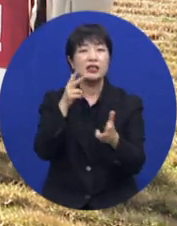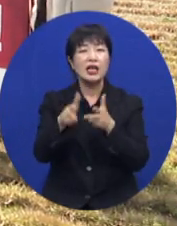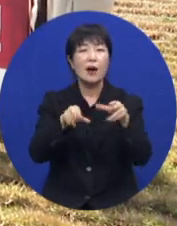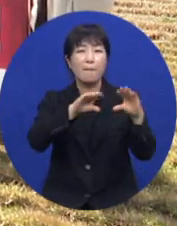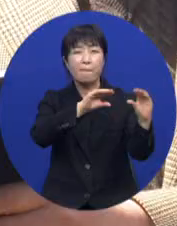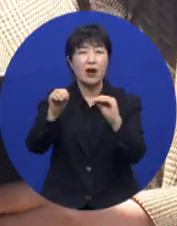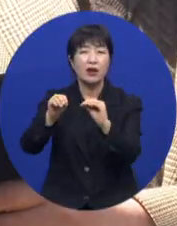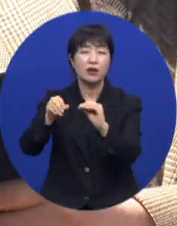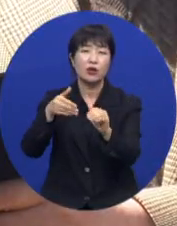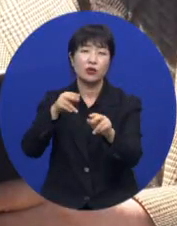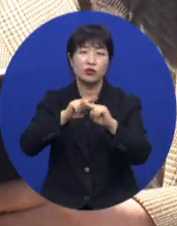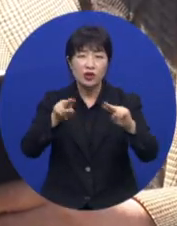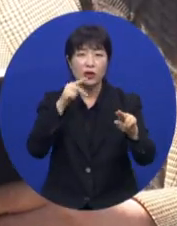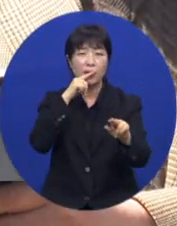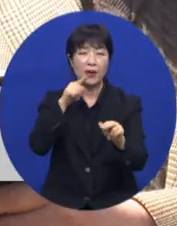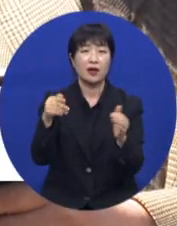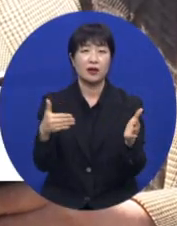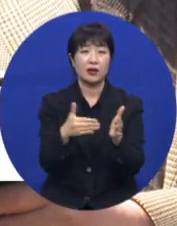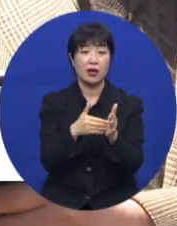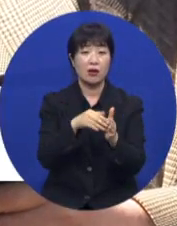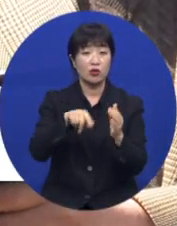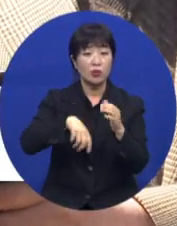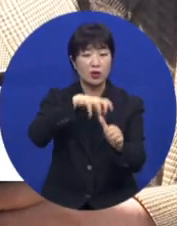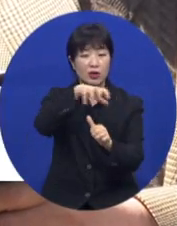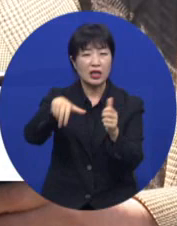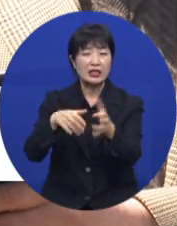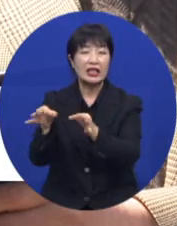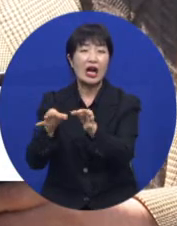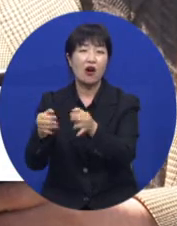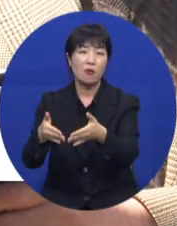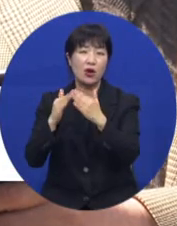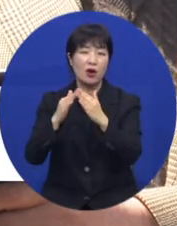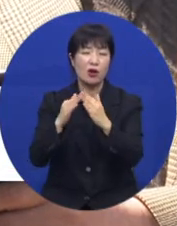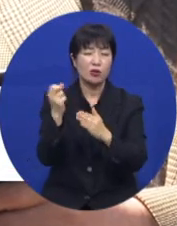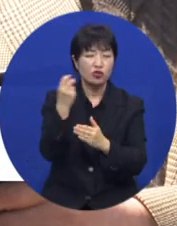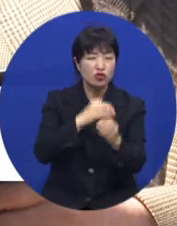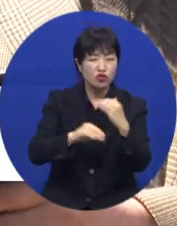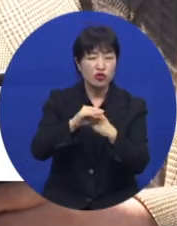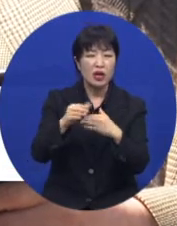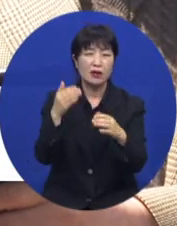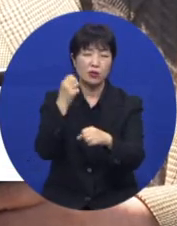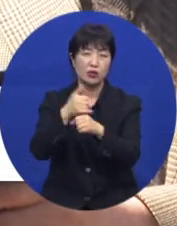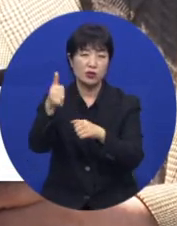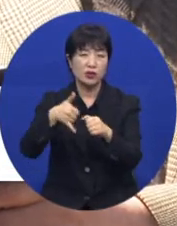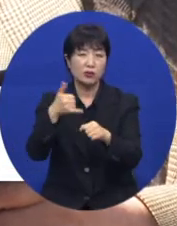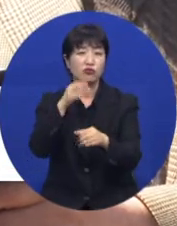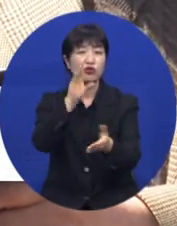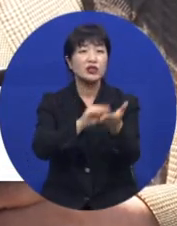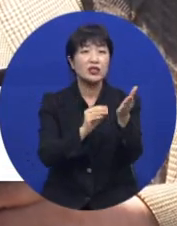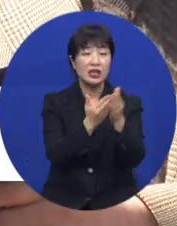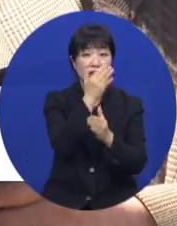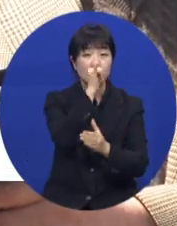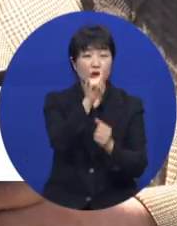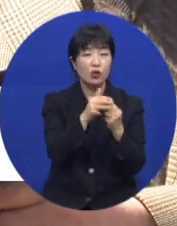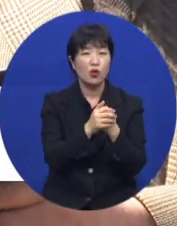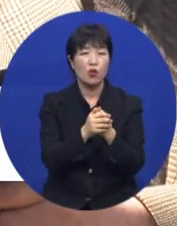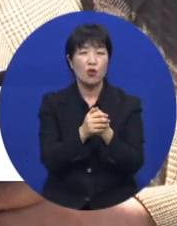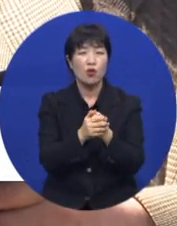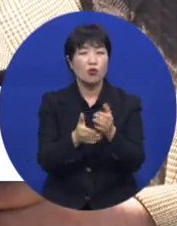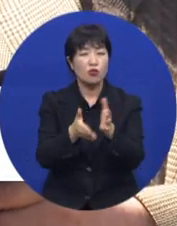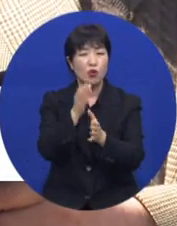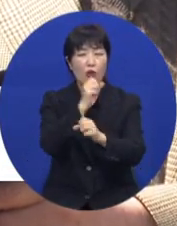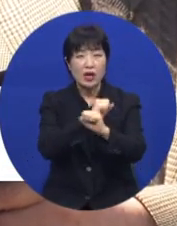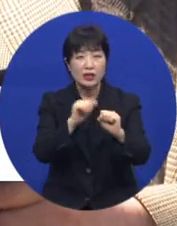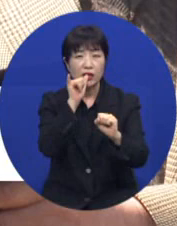철회하라고 요구했습니다. 주변의 상업시설 등 추가 난개발이 뒤따를 것이고 시가지는 무분별하게